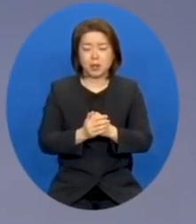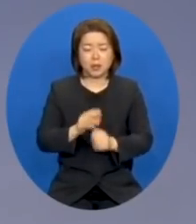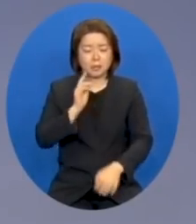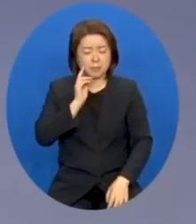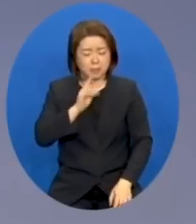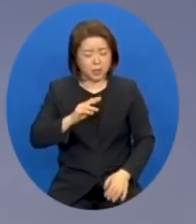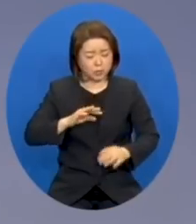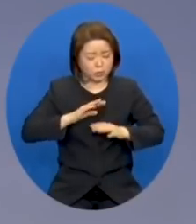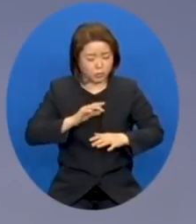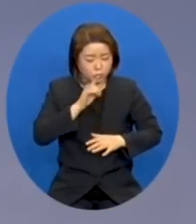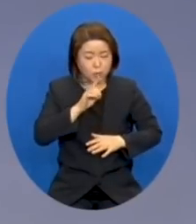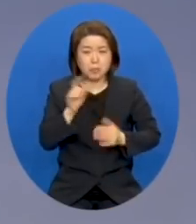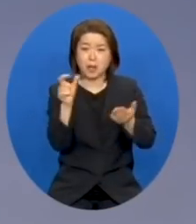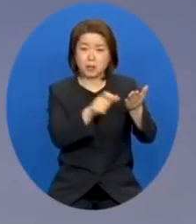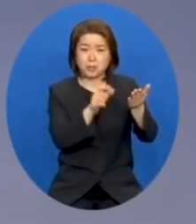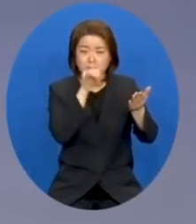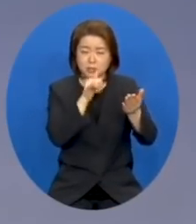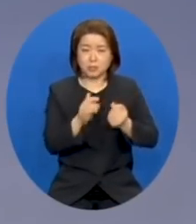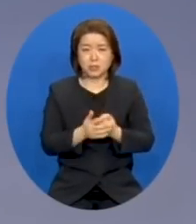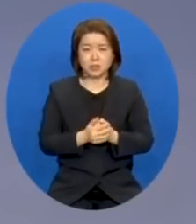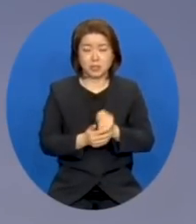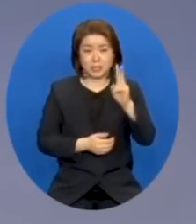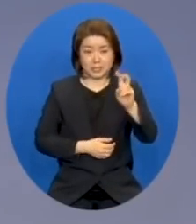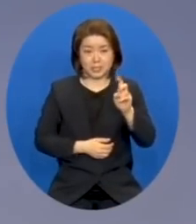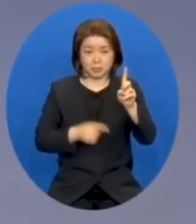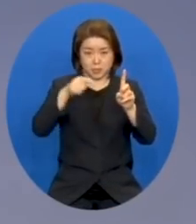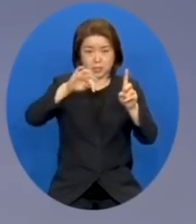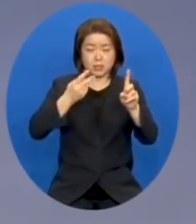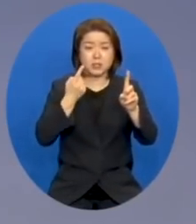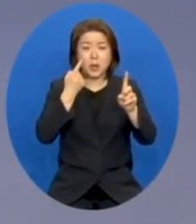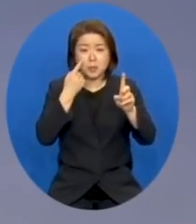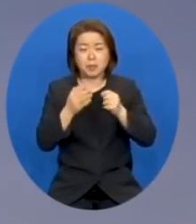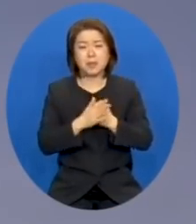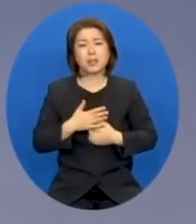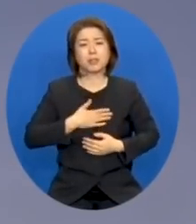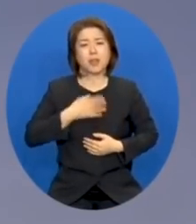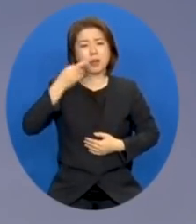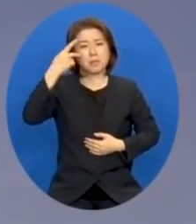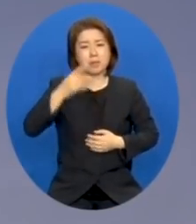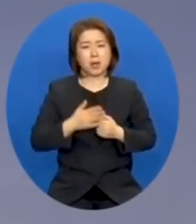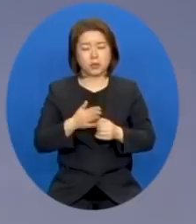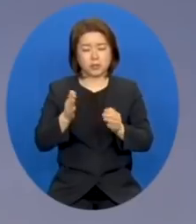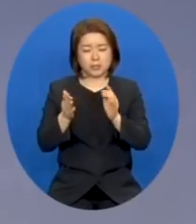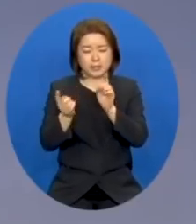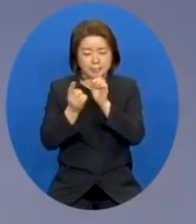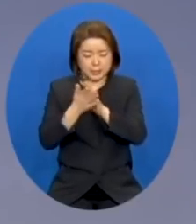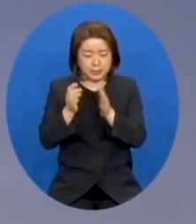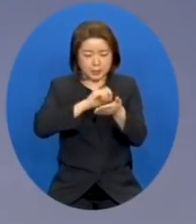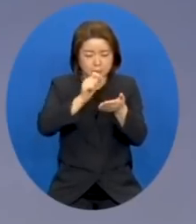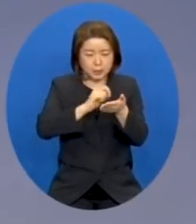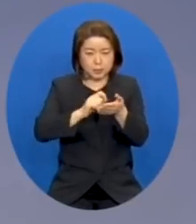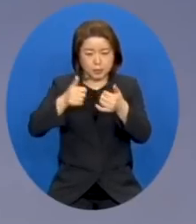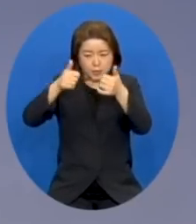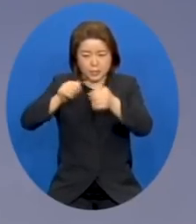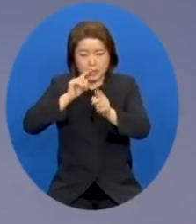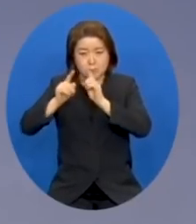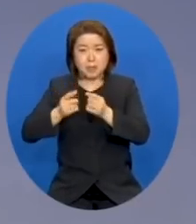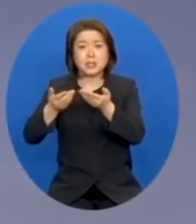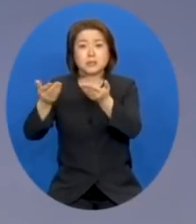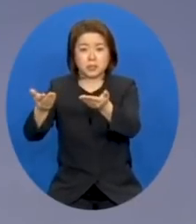말씀을 하고 계십니다 21절에 보면 나 바울은 친필로 인사의 말을 씁니다